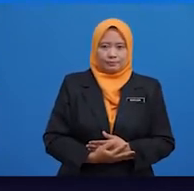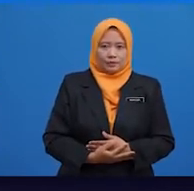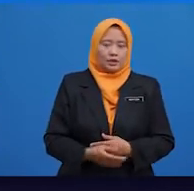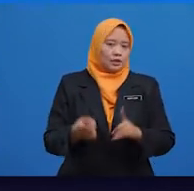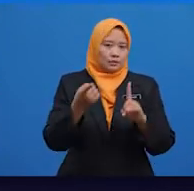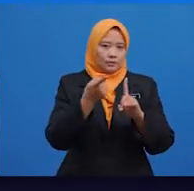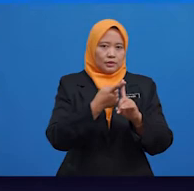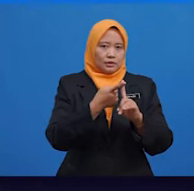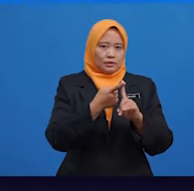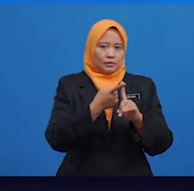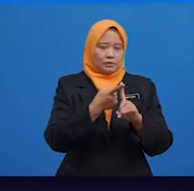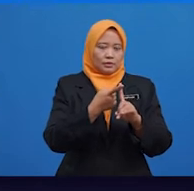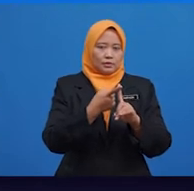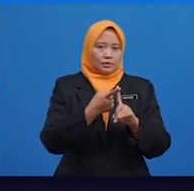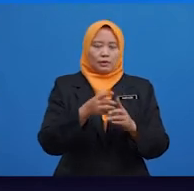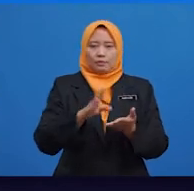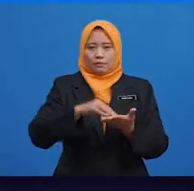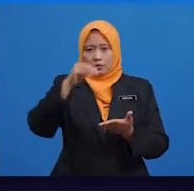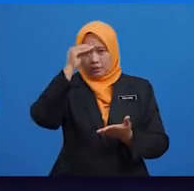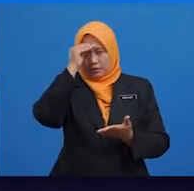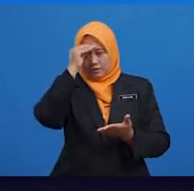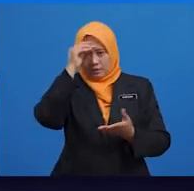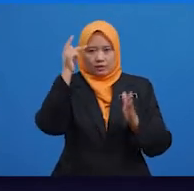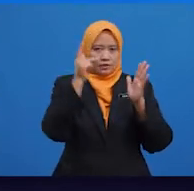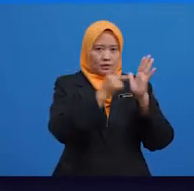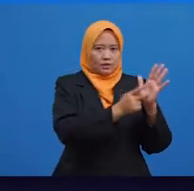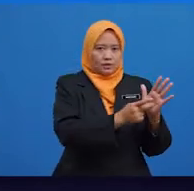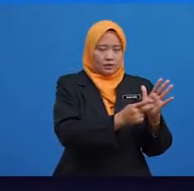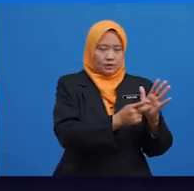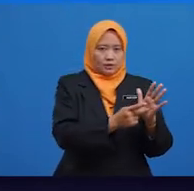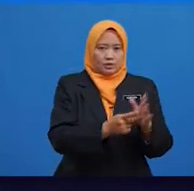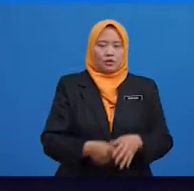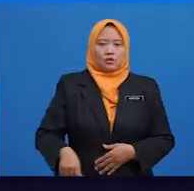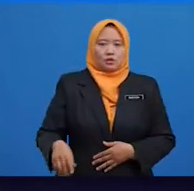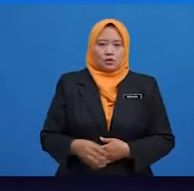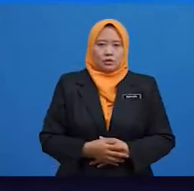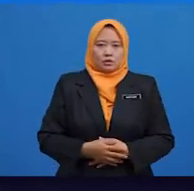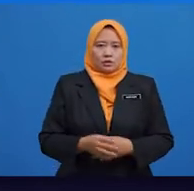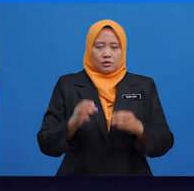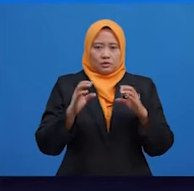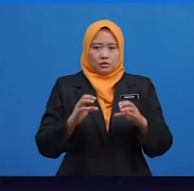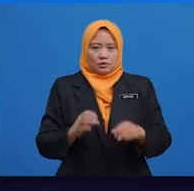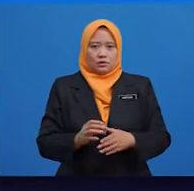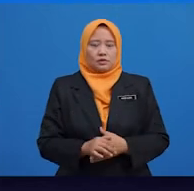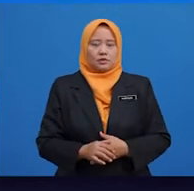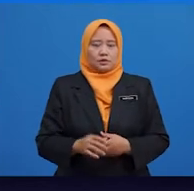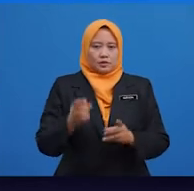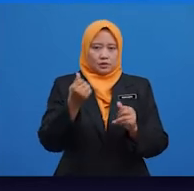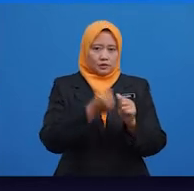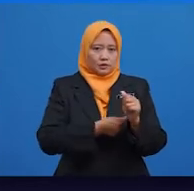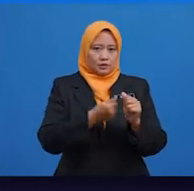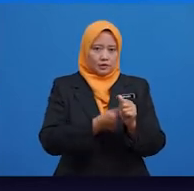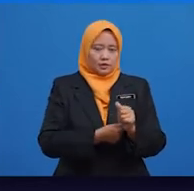Yang pertama, kita dapat belajar mengenal komponen utama dan fungsi setiap komponen